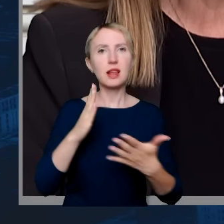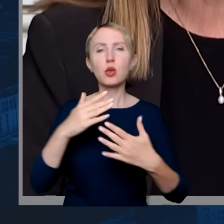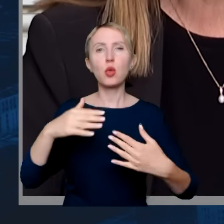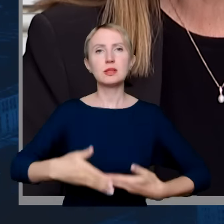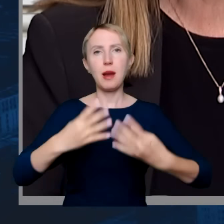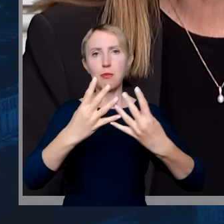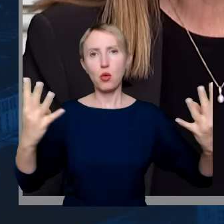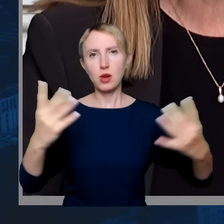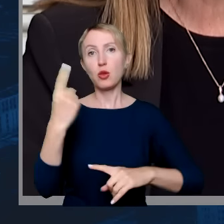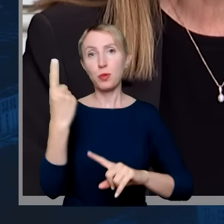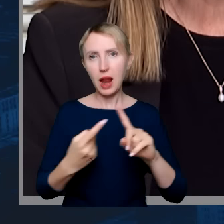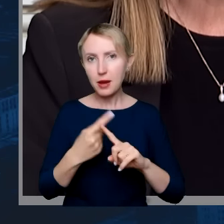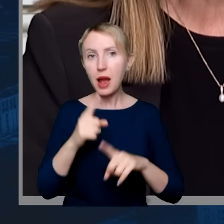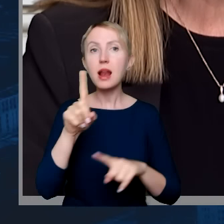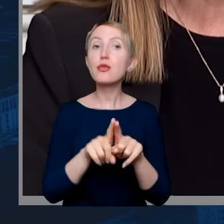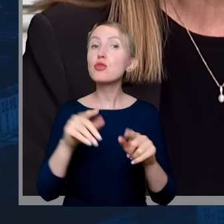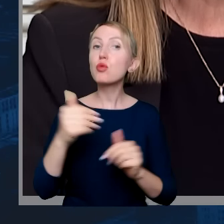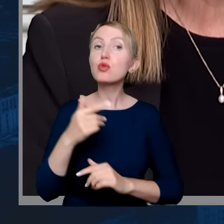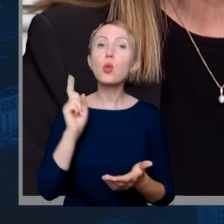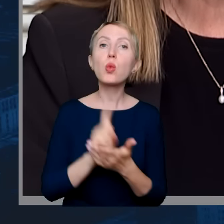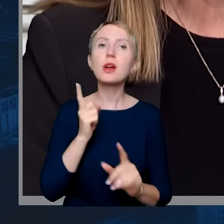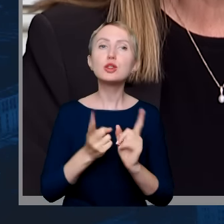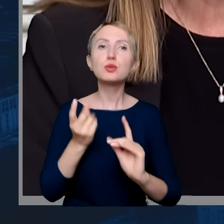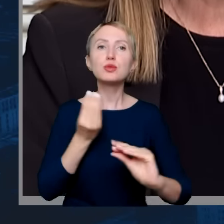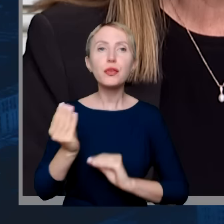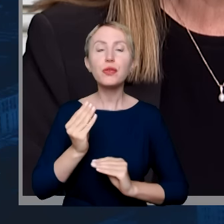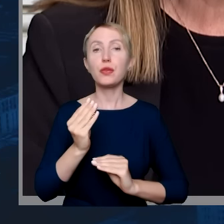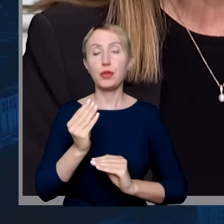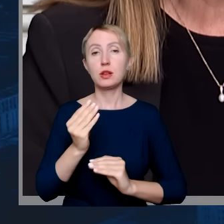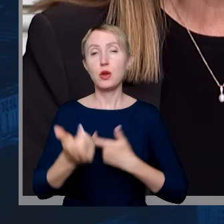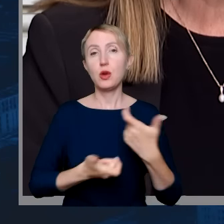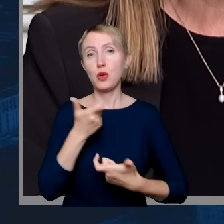pierwszym elementem, ale może udałoby się szybciej zrealizować daleko idące